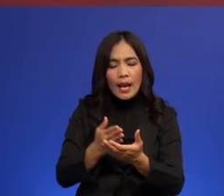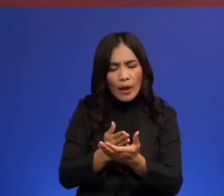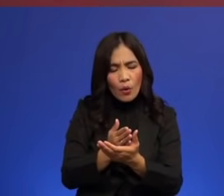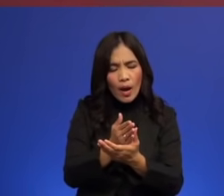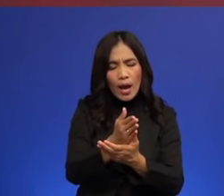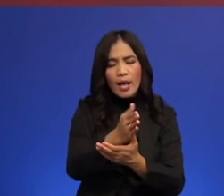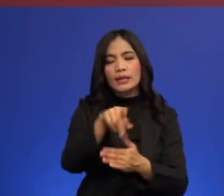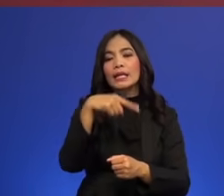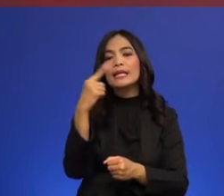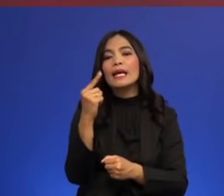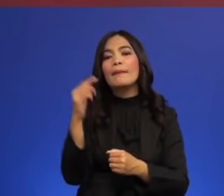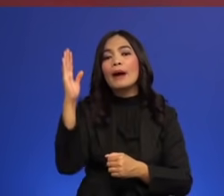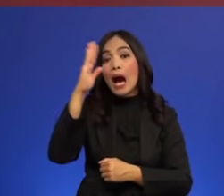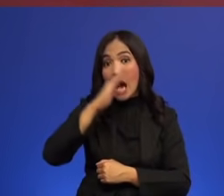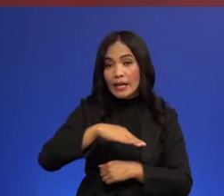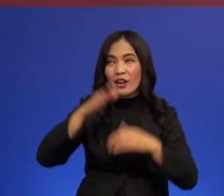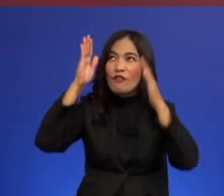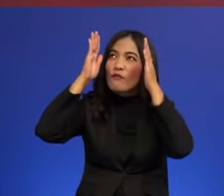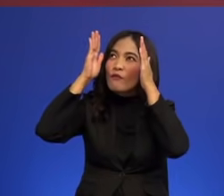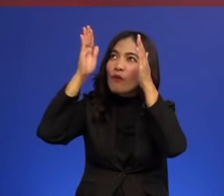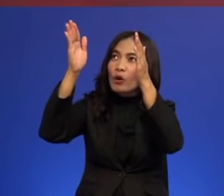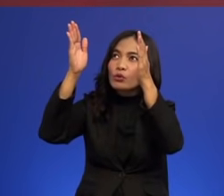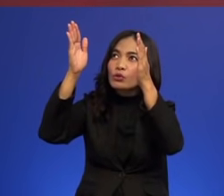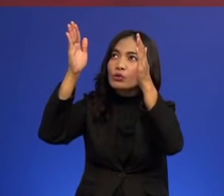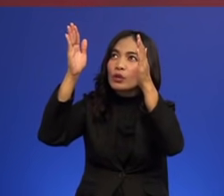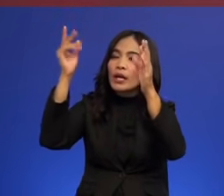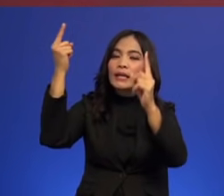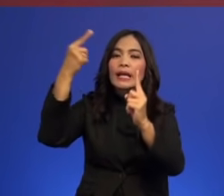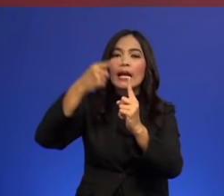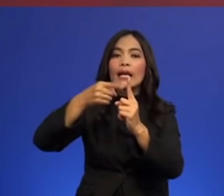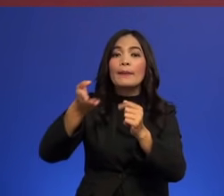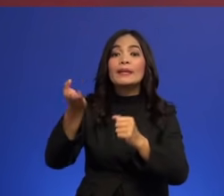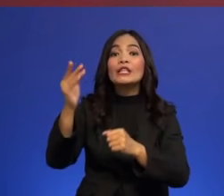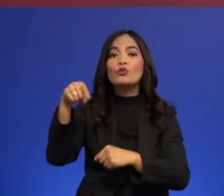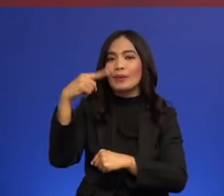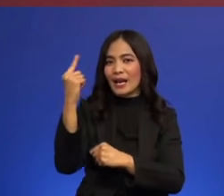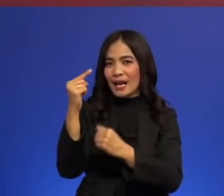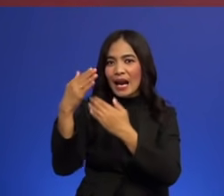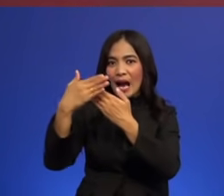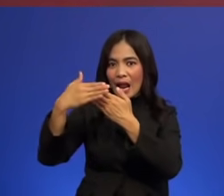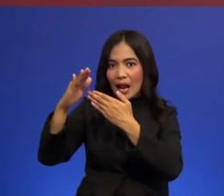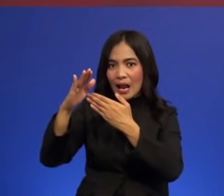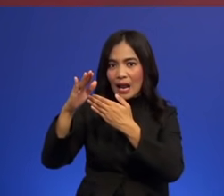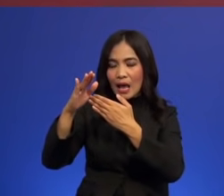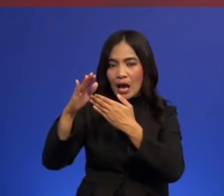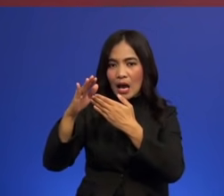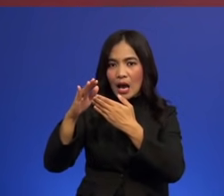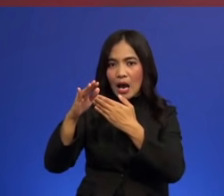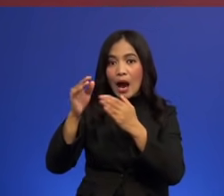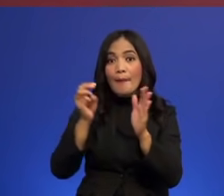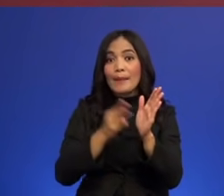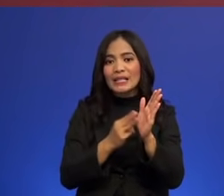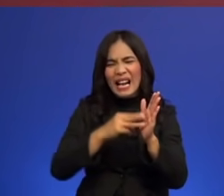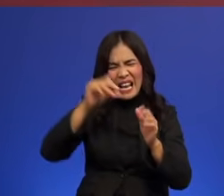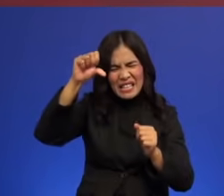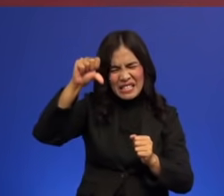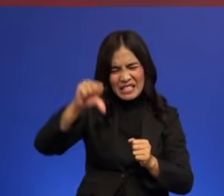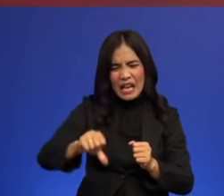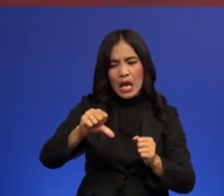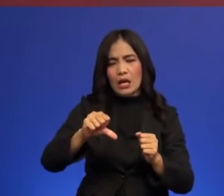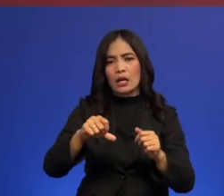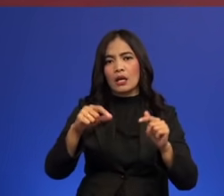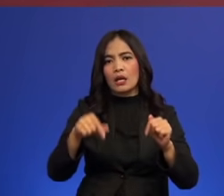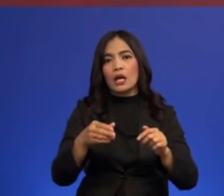hari ke hari. Dan fokus kepada kekekalan. Keadaan terburuk apapun tidak